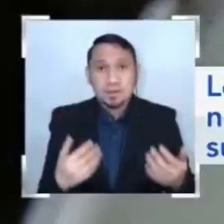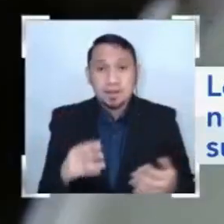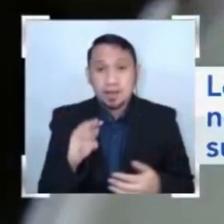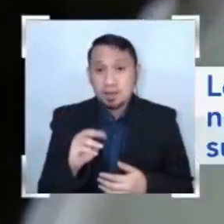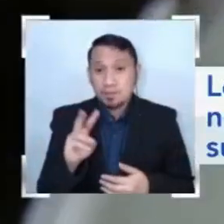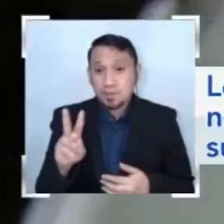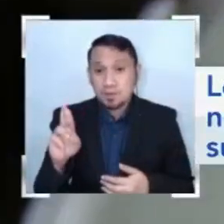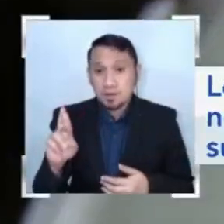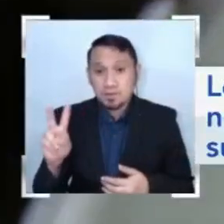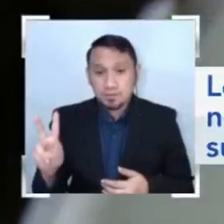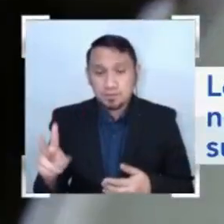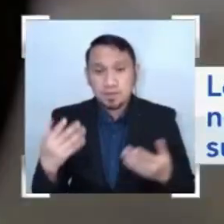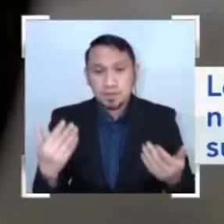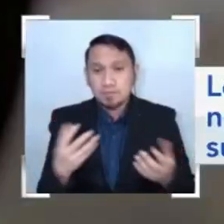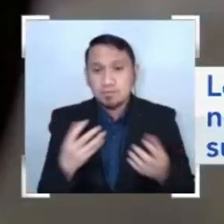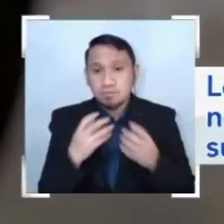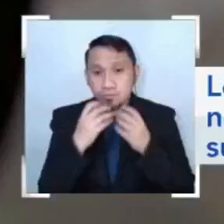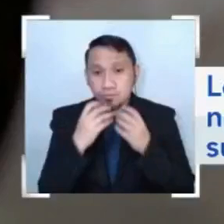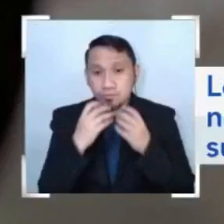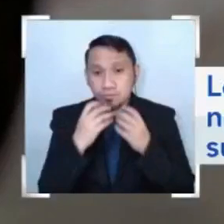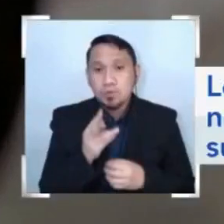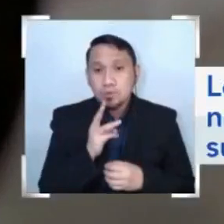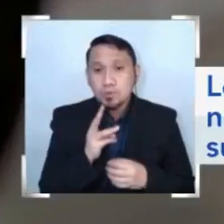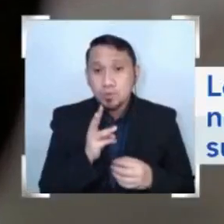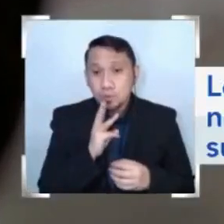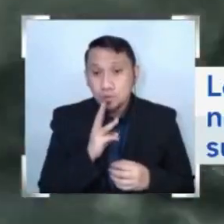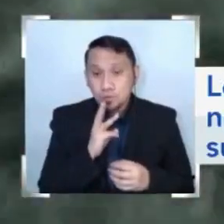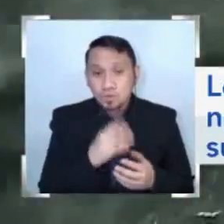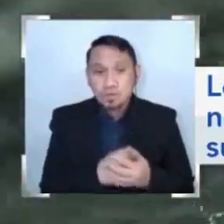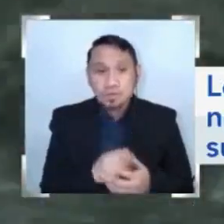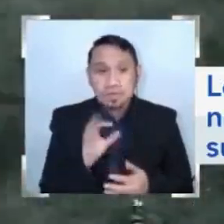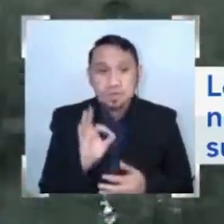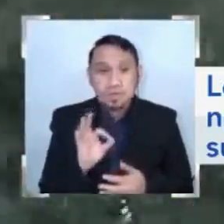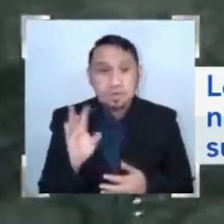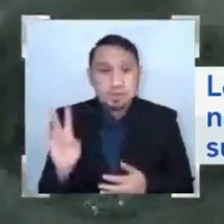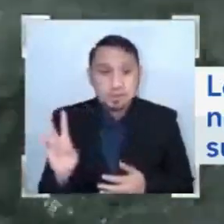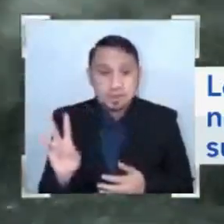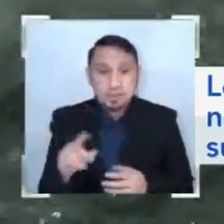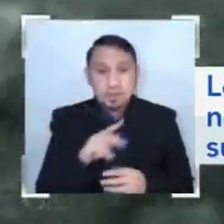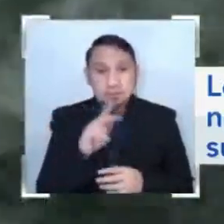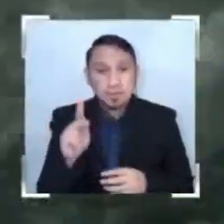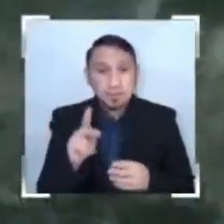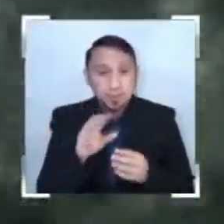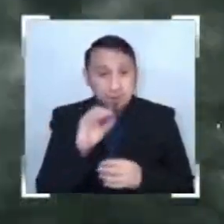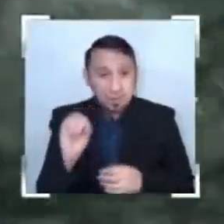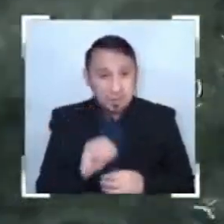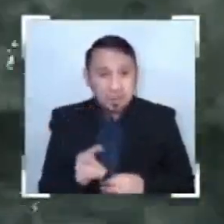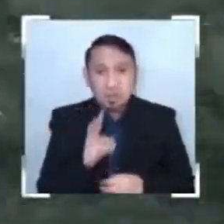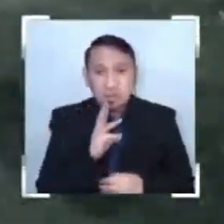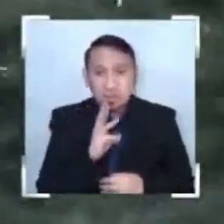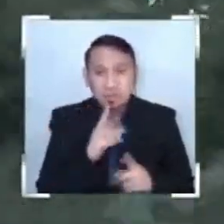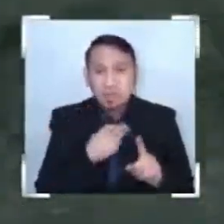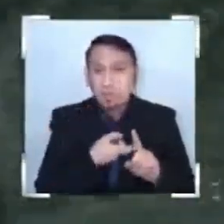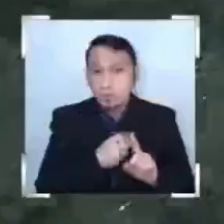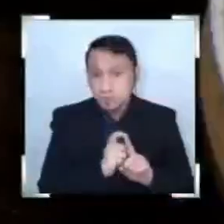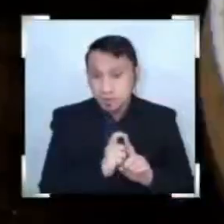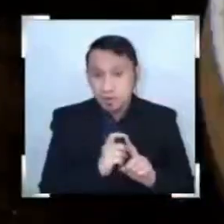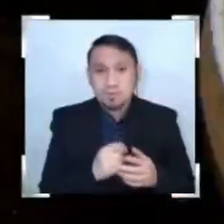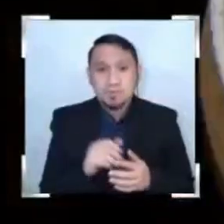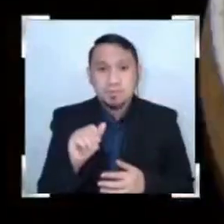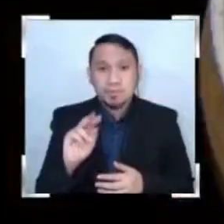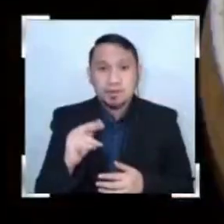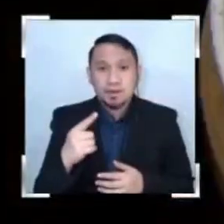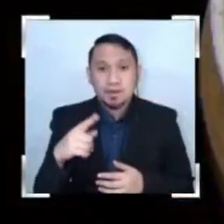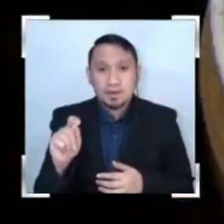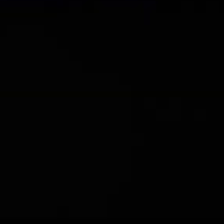sa pagkonsumo ng tubig. Nasa 97% ng supply ng tubig sa Metro Manila ay nanggagaling sa Angat Dam.